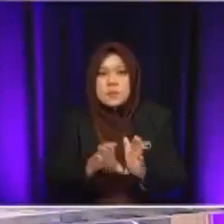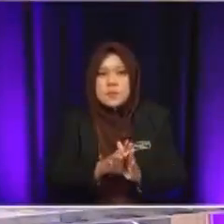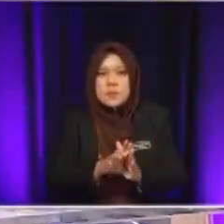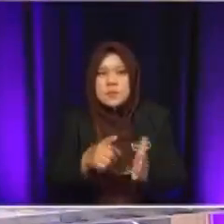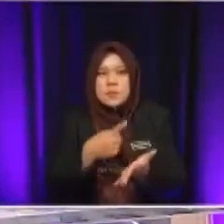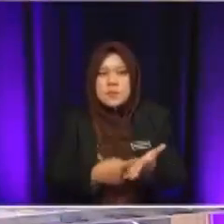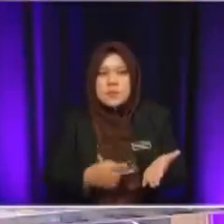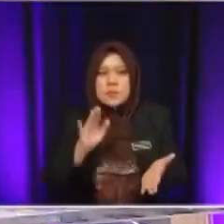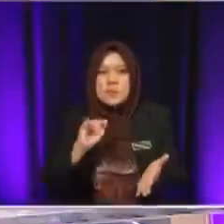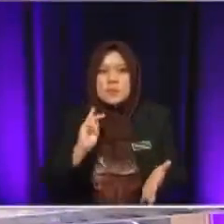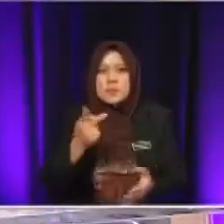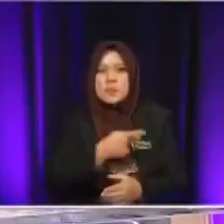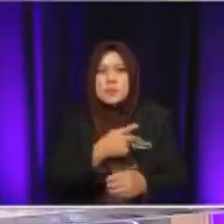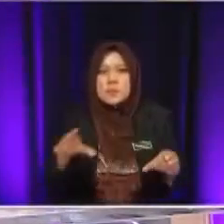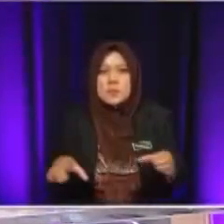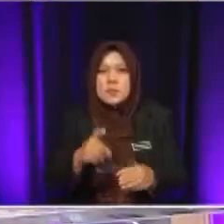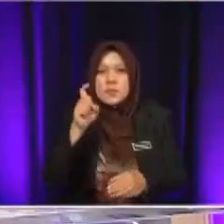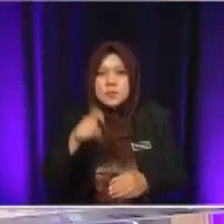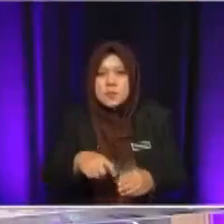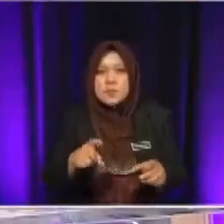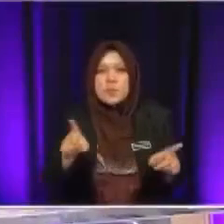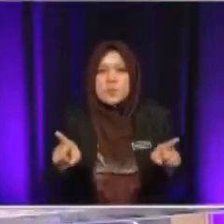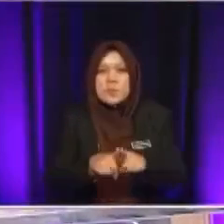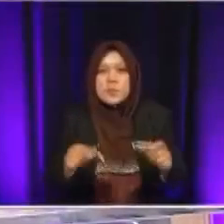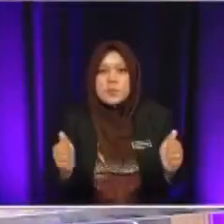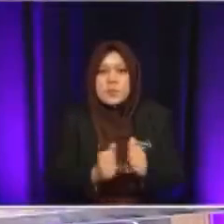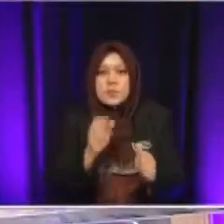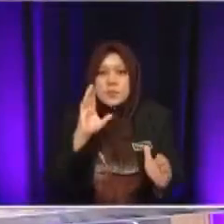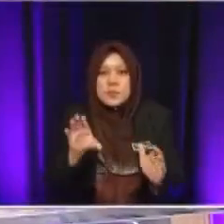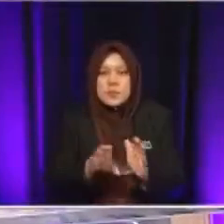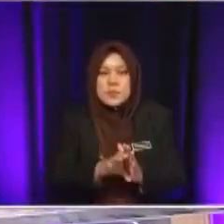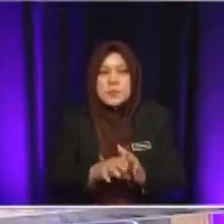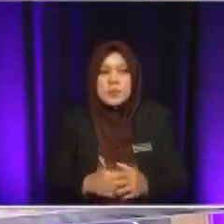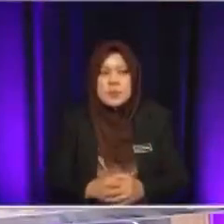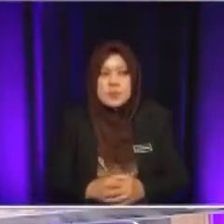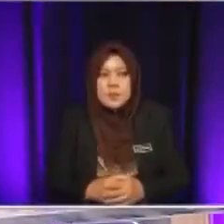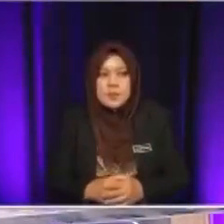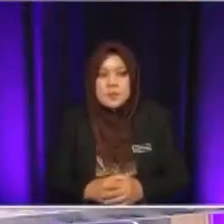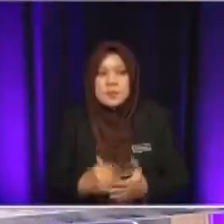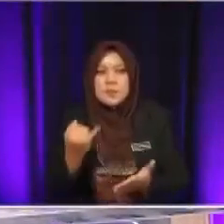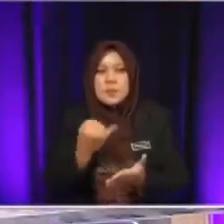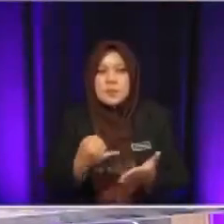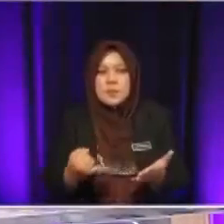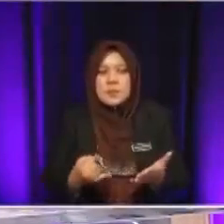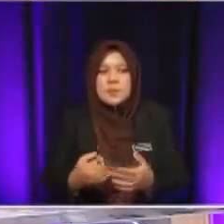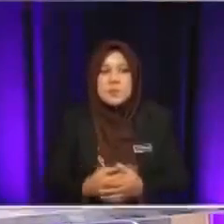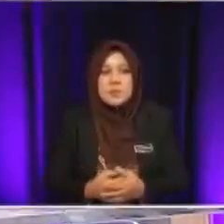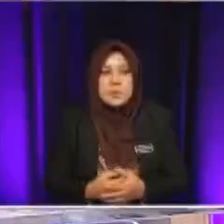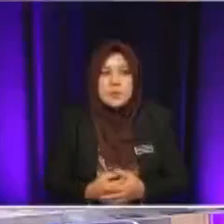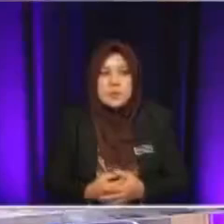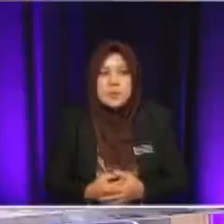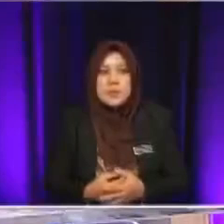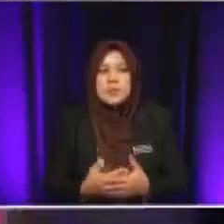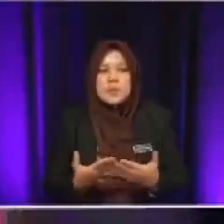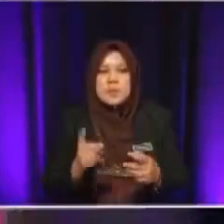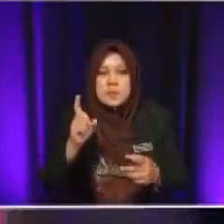Apa yang kita buat pada lakaran, itulah yang kita kena hasilkan. Tak boleh dah tukar lain. Betul. Dia nak buat lakaran aquaponik, bila hasilnya hidroponik